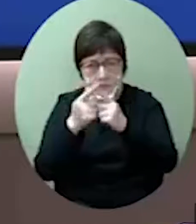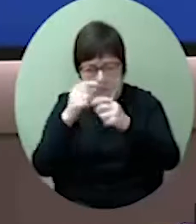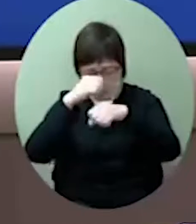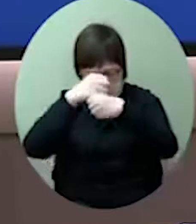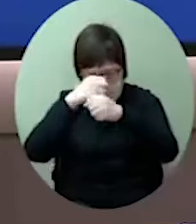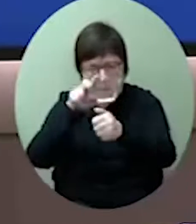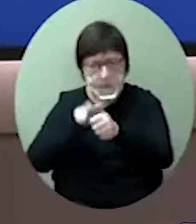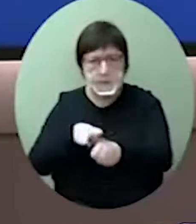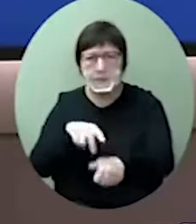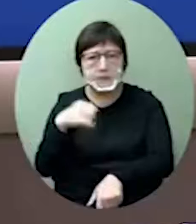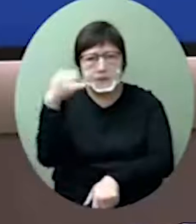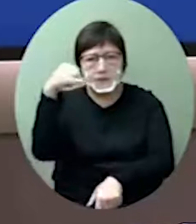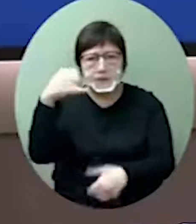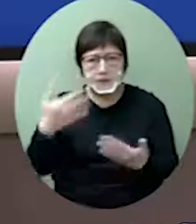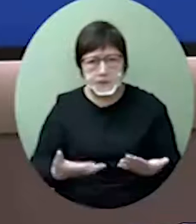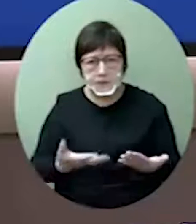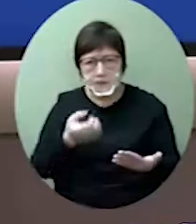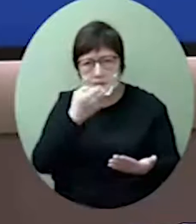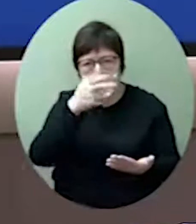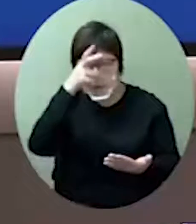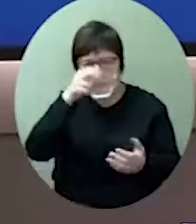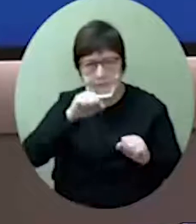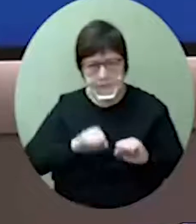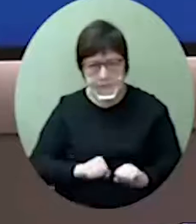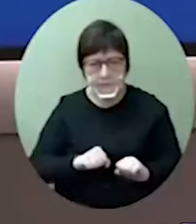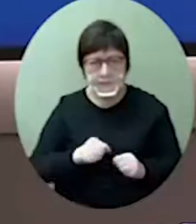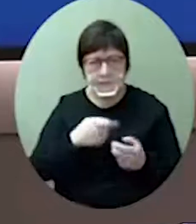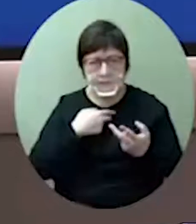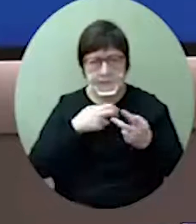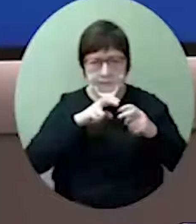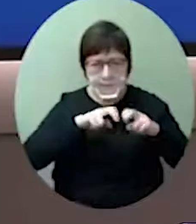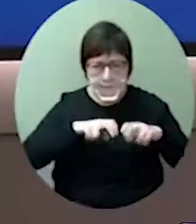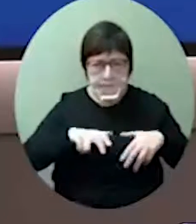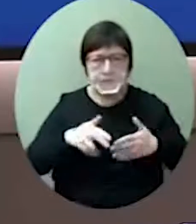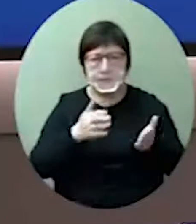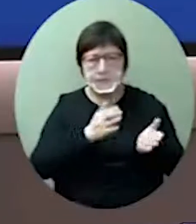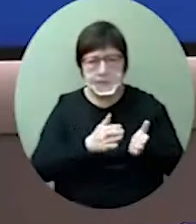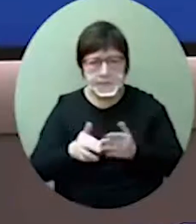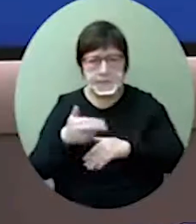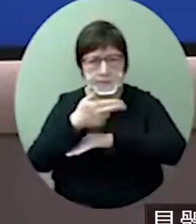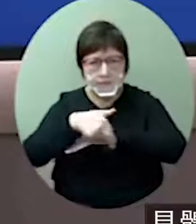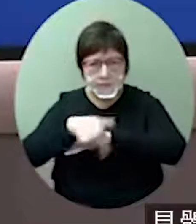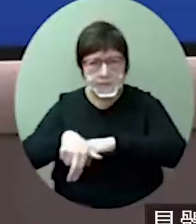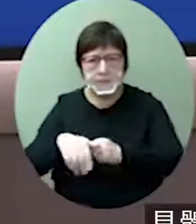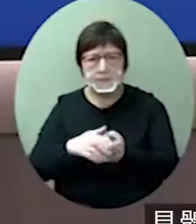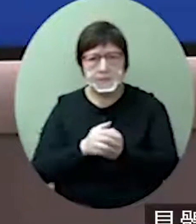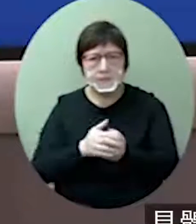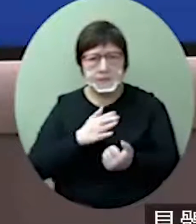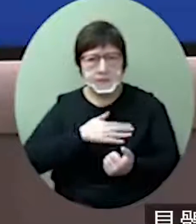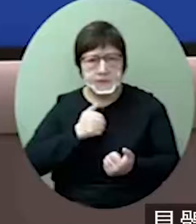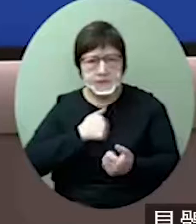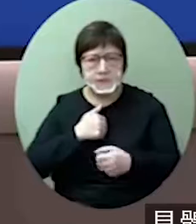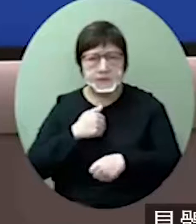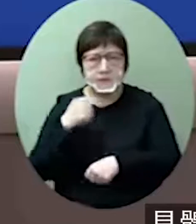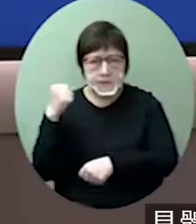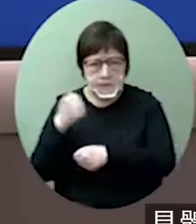啊。咁所以而家特區政府嘅立場咧，我哋一直喺度細化緊方案，籌備緊嗰個具體執行